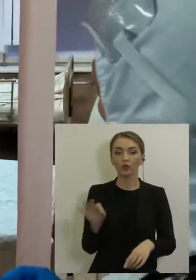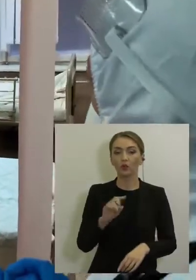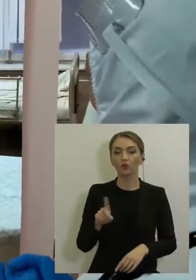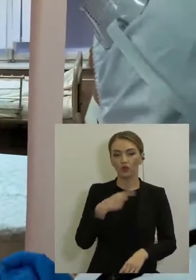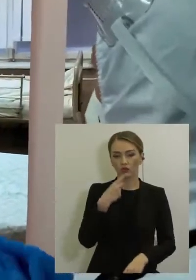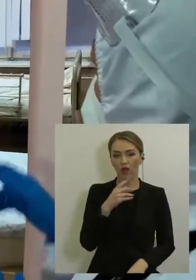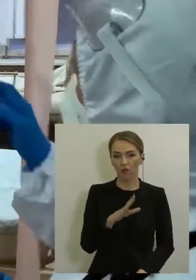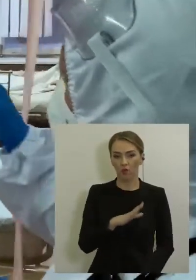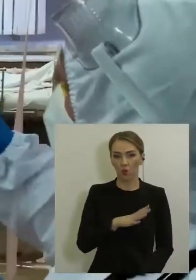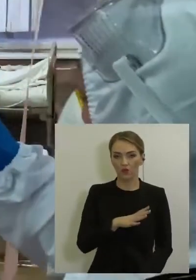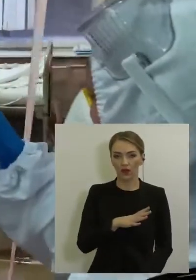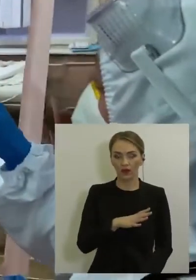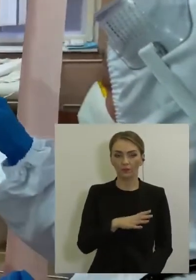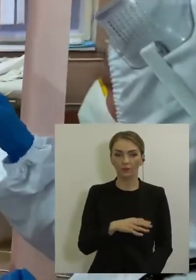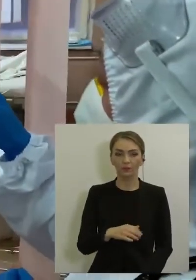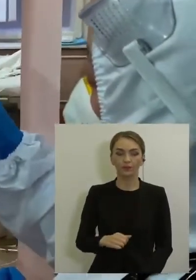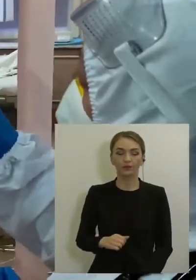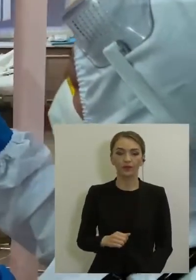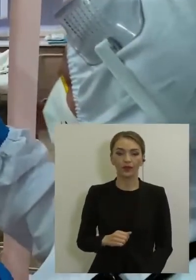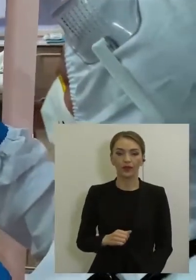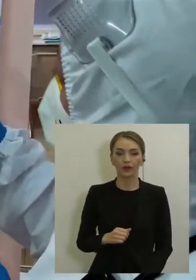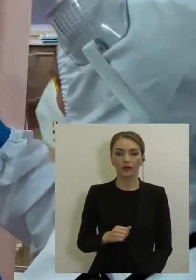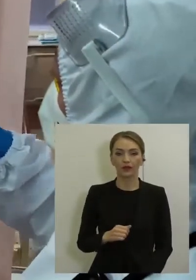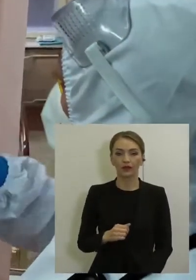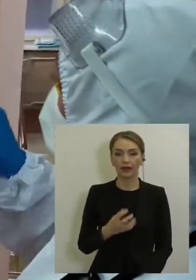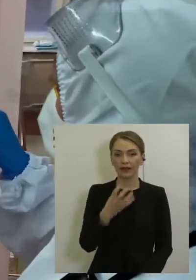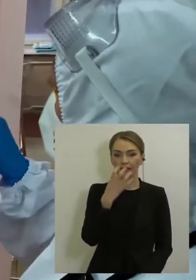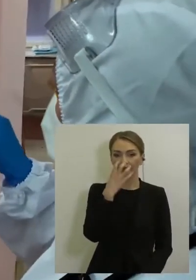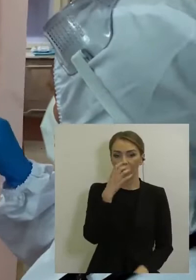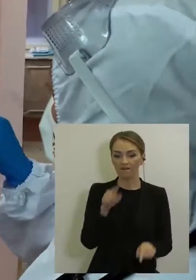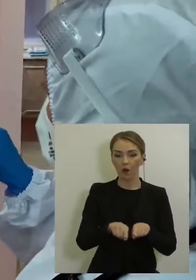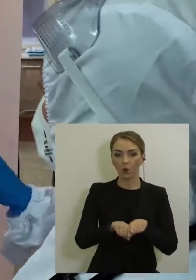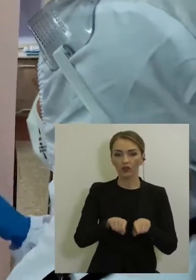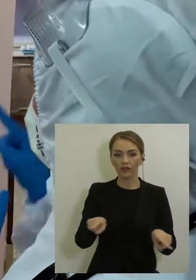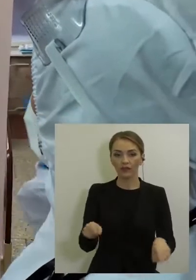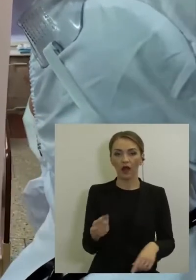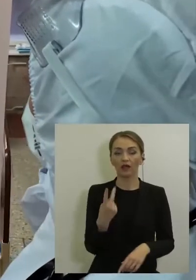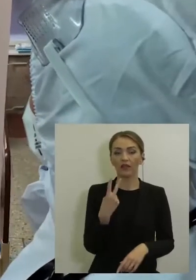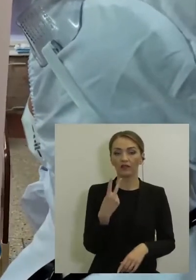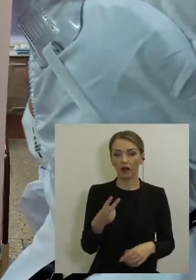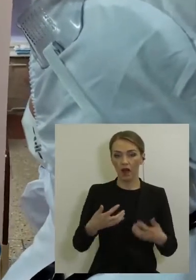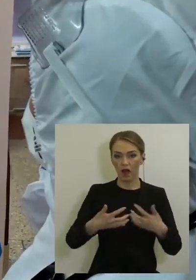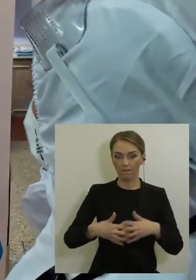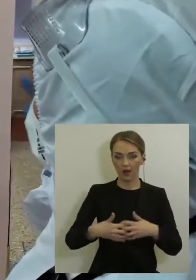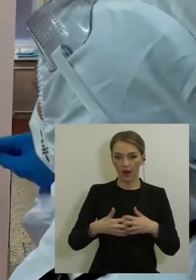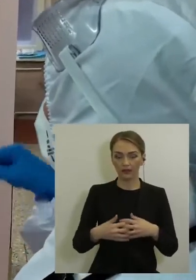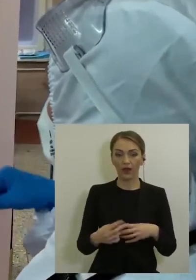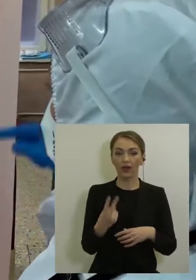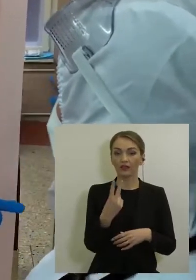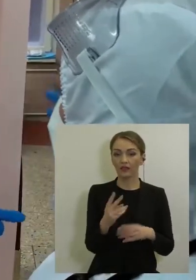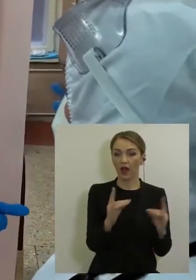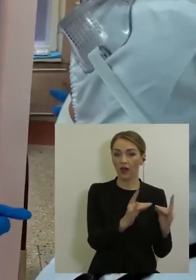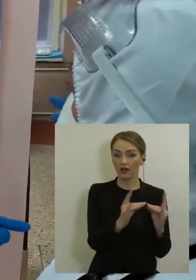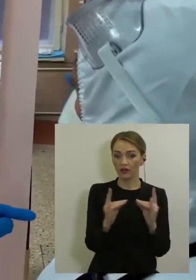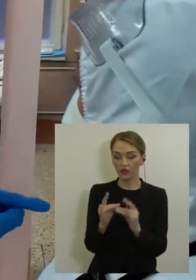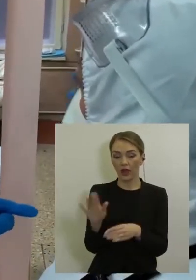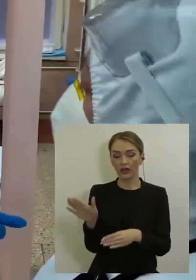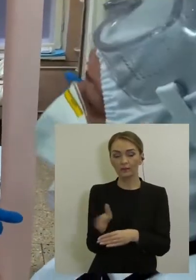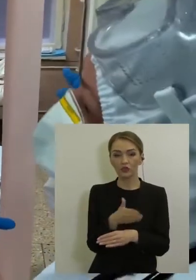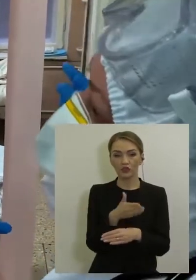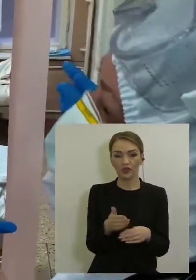Ти про що йшла мова, так. Да. Киснева розвилка на два апарата, два ліжка і між